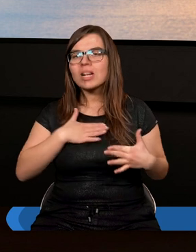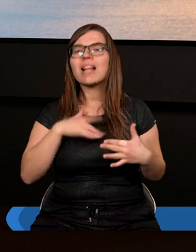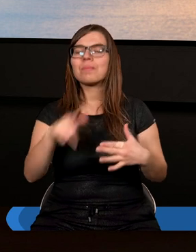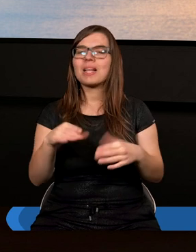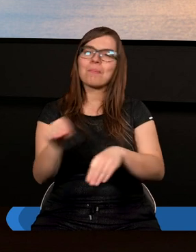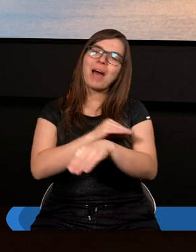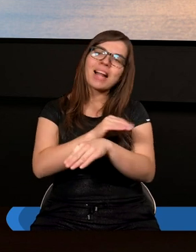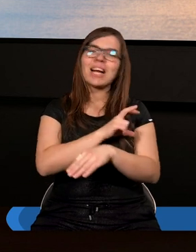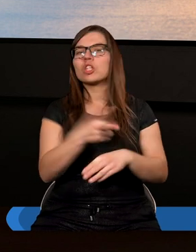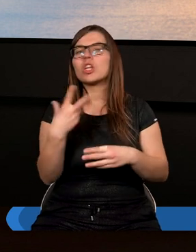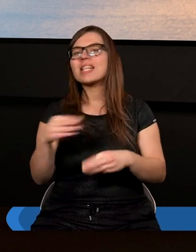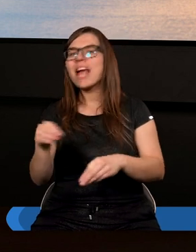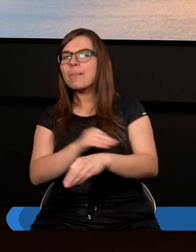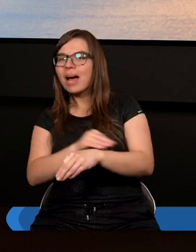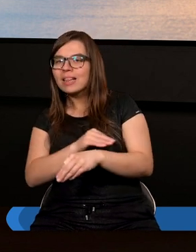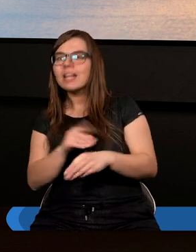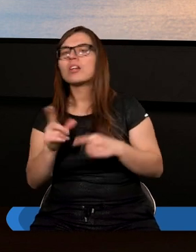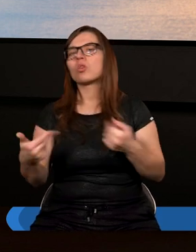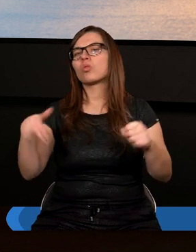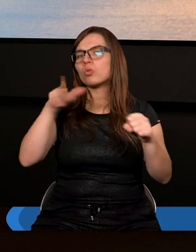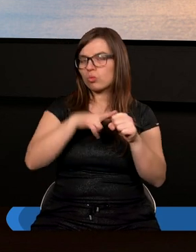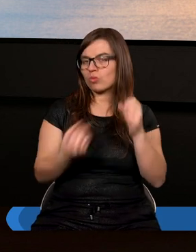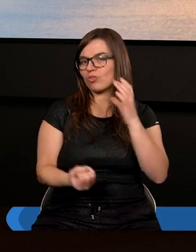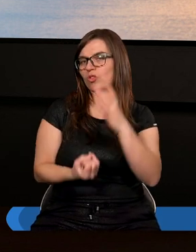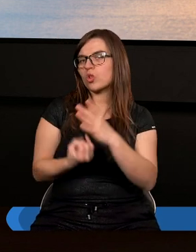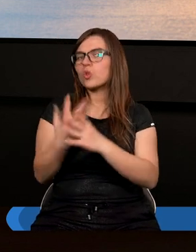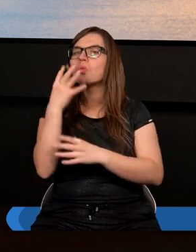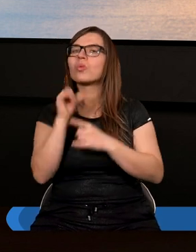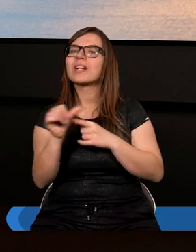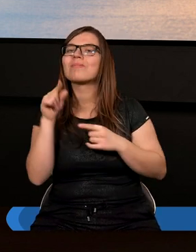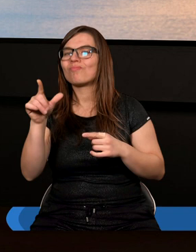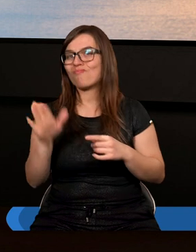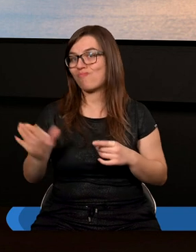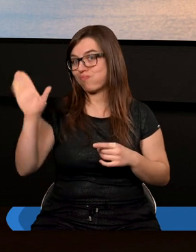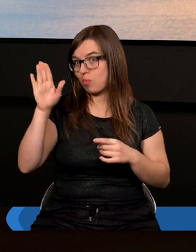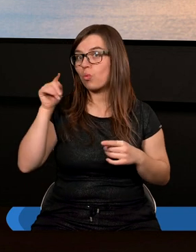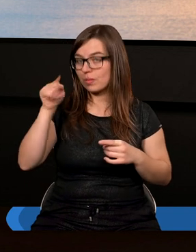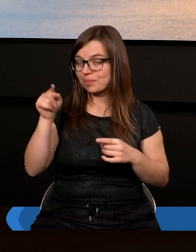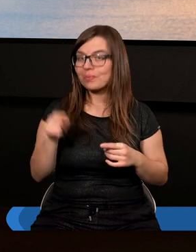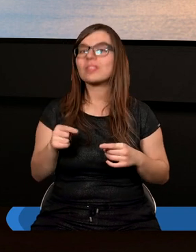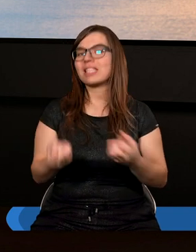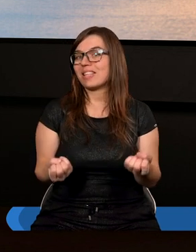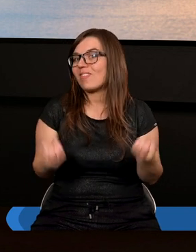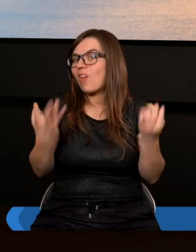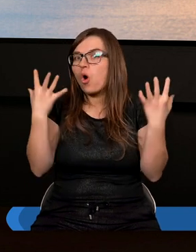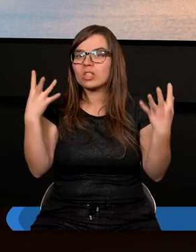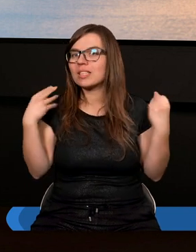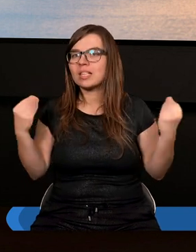materialnymi, czy niematerialnymi, ale których źródłem jest Bóg, Stworzyciel.